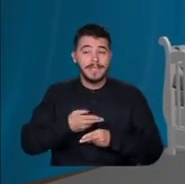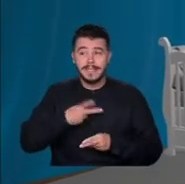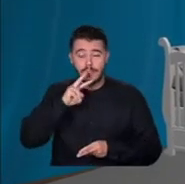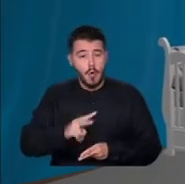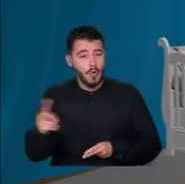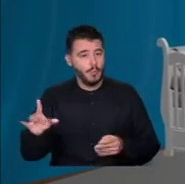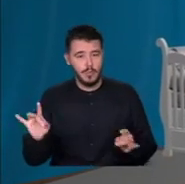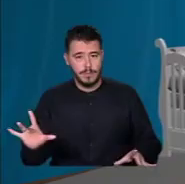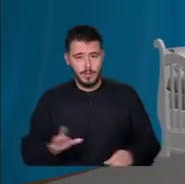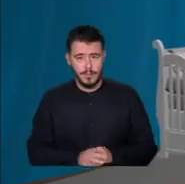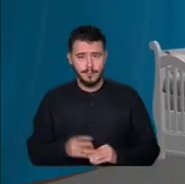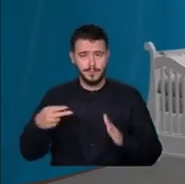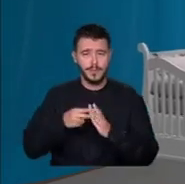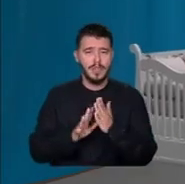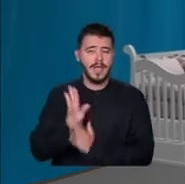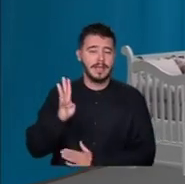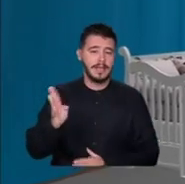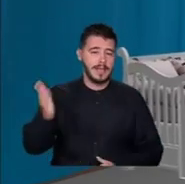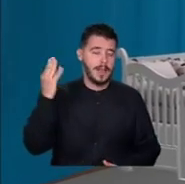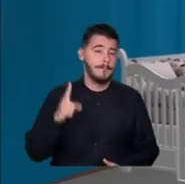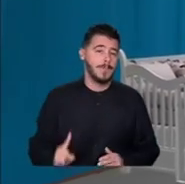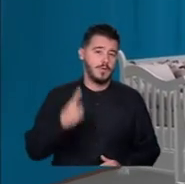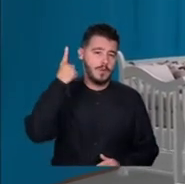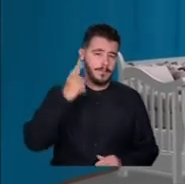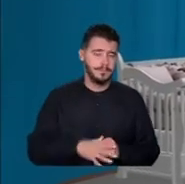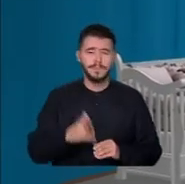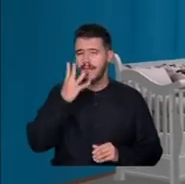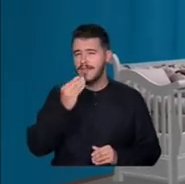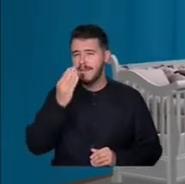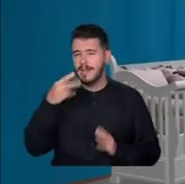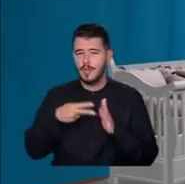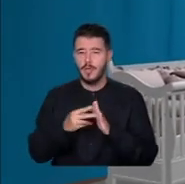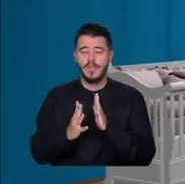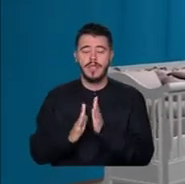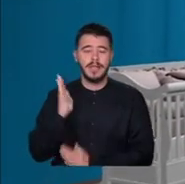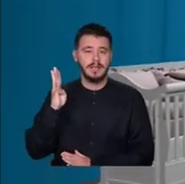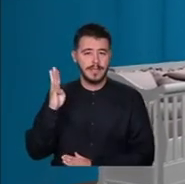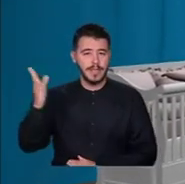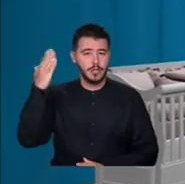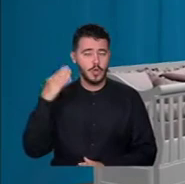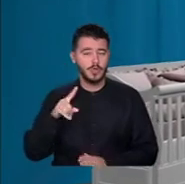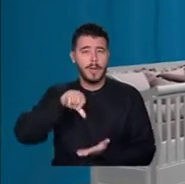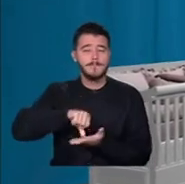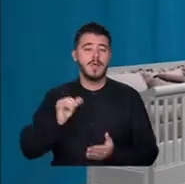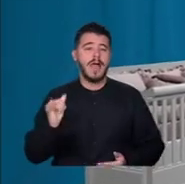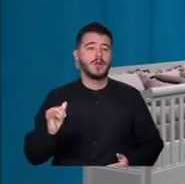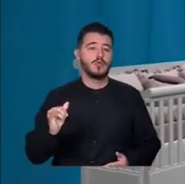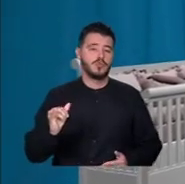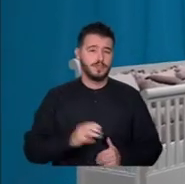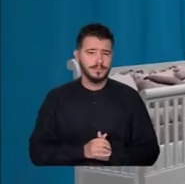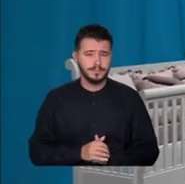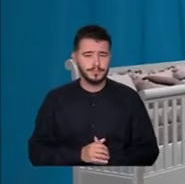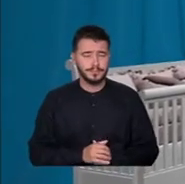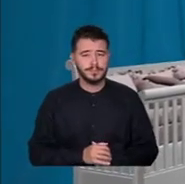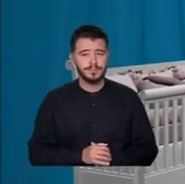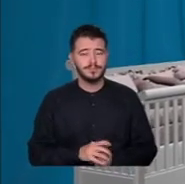στο 2014. Ήταν Φεβρουάριος του 2014, η οικογένεια έμενε στο Άργος, η Ειρήνη